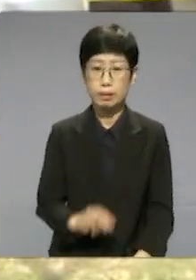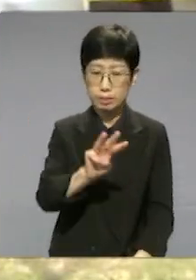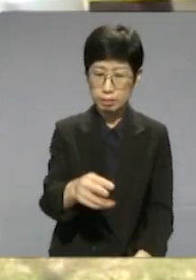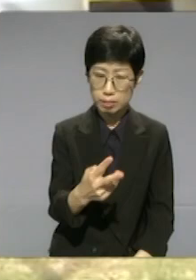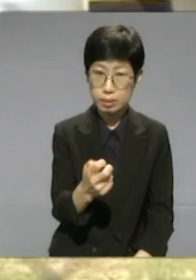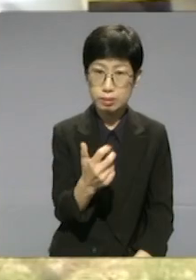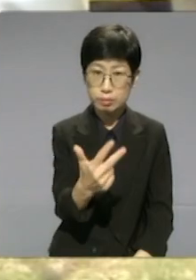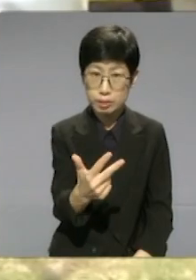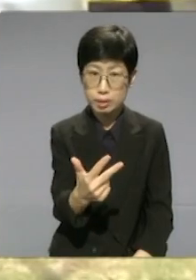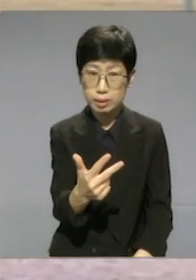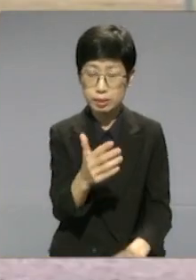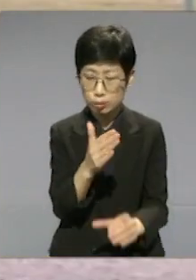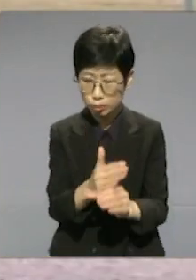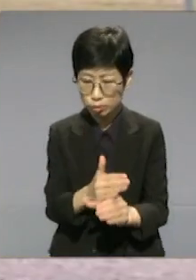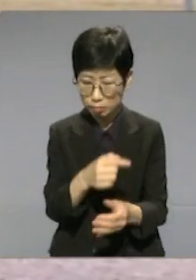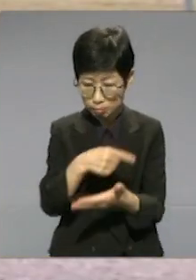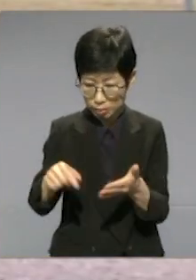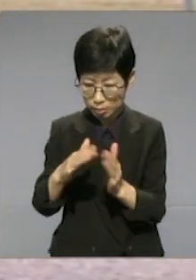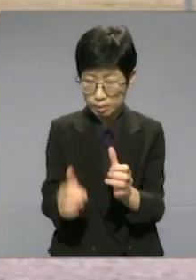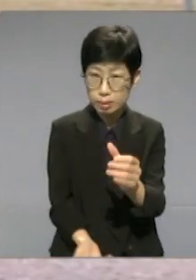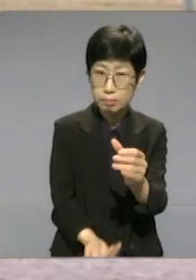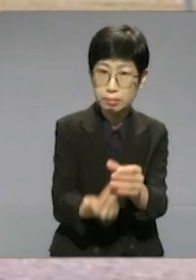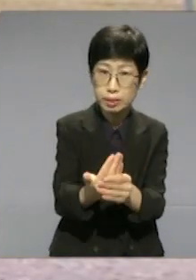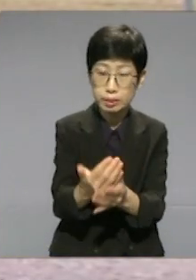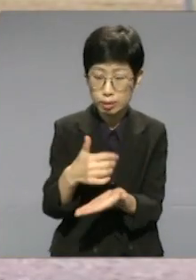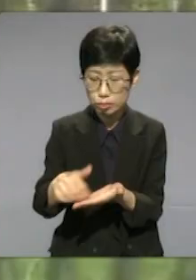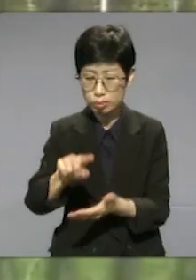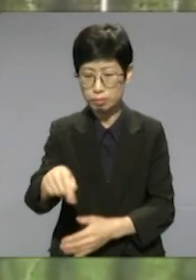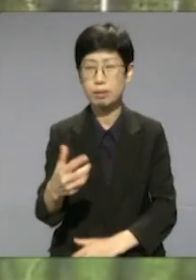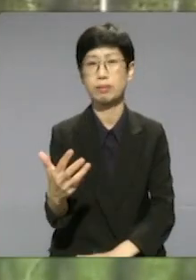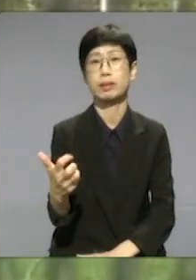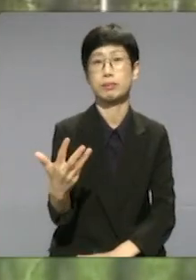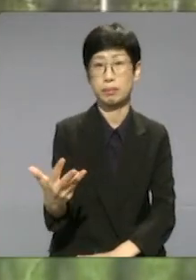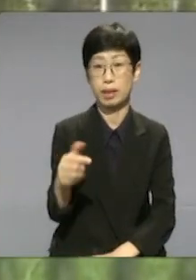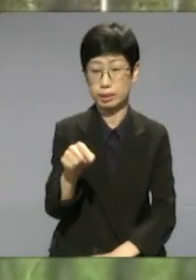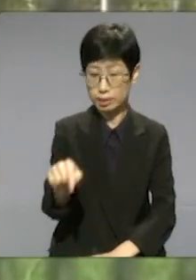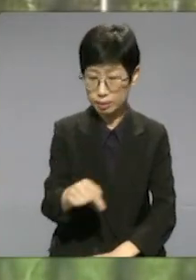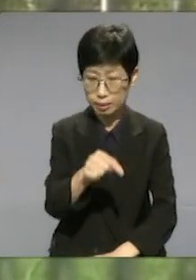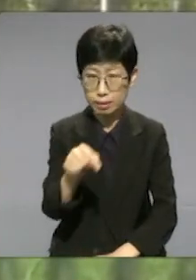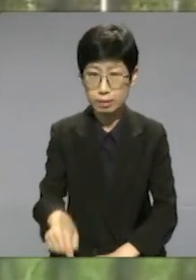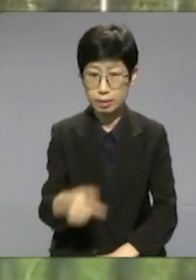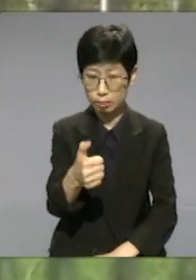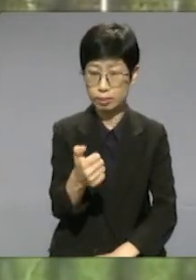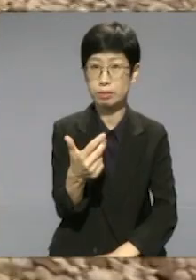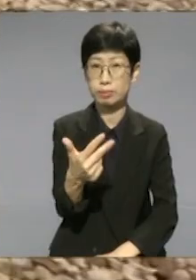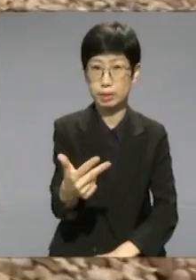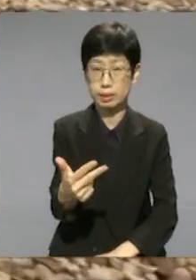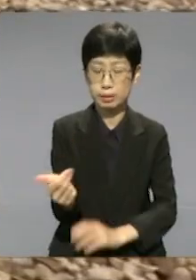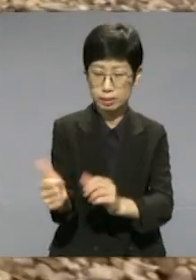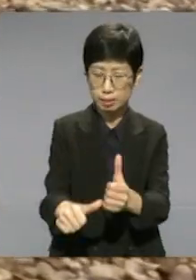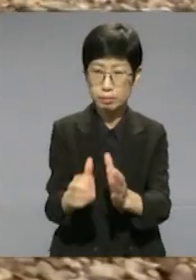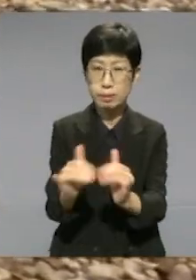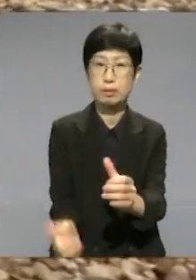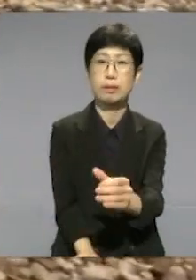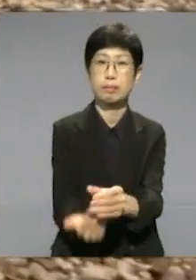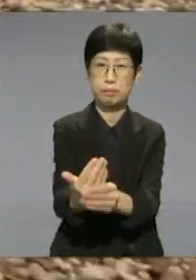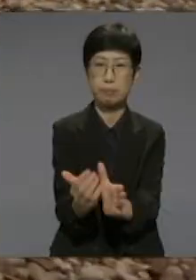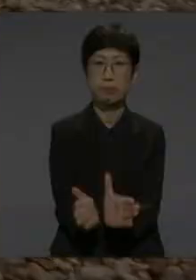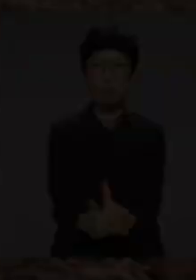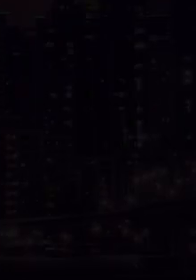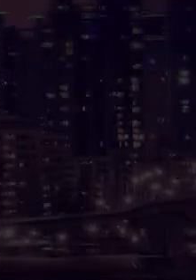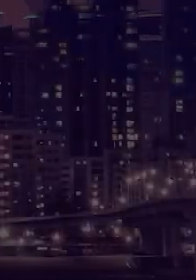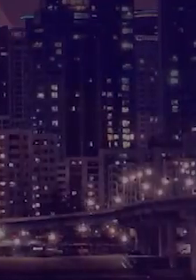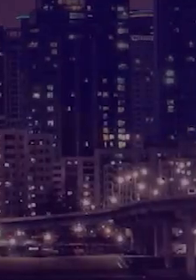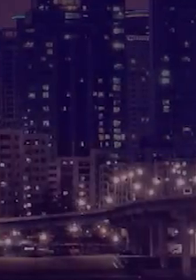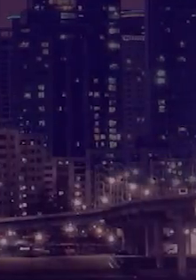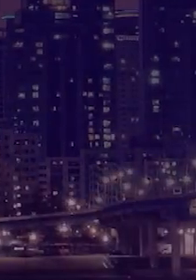27건 총격 중 피해자가 발생한 사건은 108건으로이 가운데 쉰 7건에서 사망자가 나왔습니다